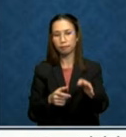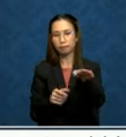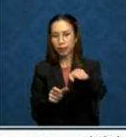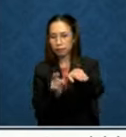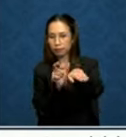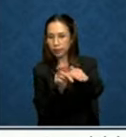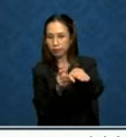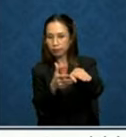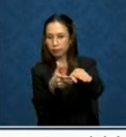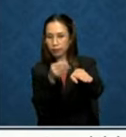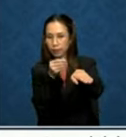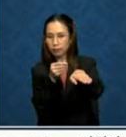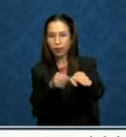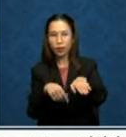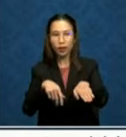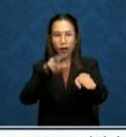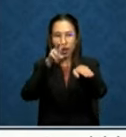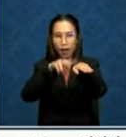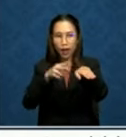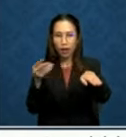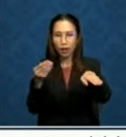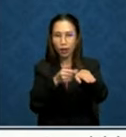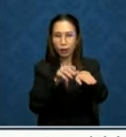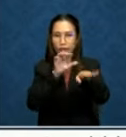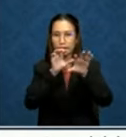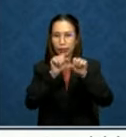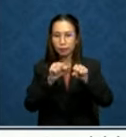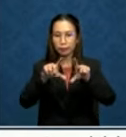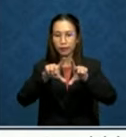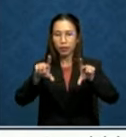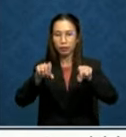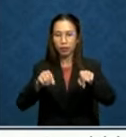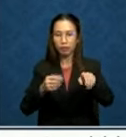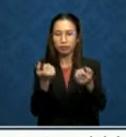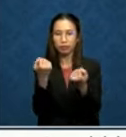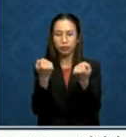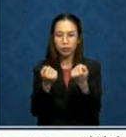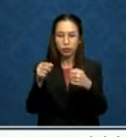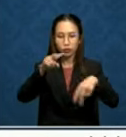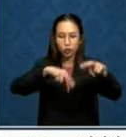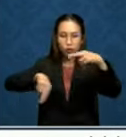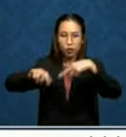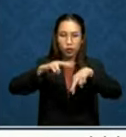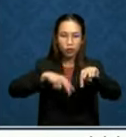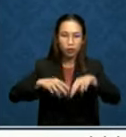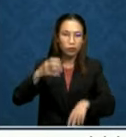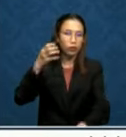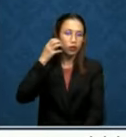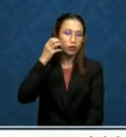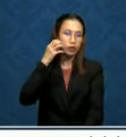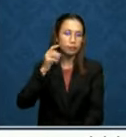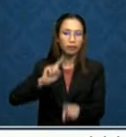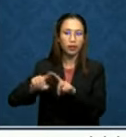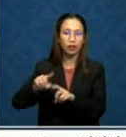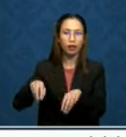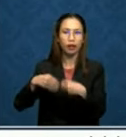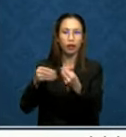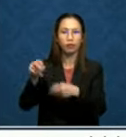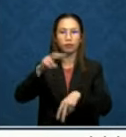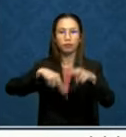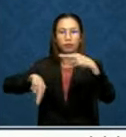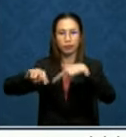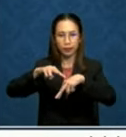บบอ่านป้ายทะเบียนแบบเคลื่อนย้ายได้นะครับระบบการตรวจหาอุปกรณ์มือถือเป้าหมายให้กับกองอำนวยการรักษาความมั่นคงภายในภา